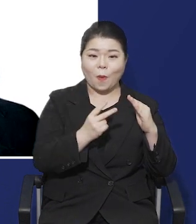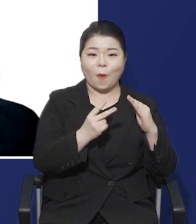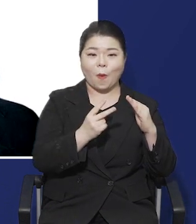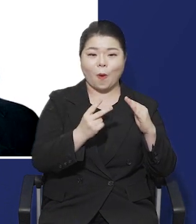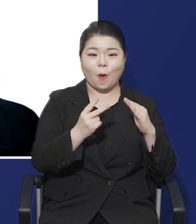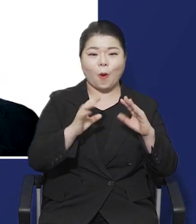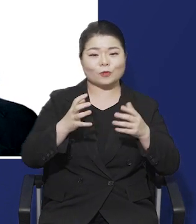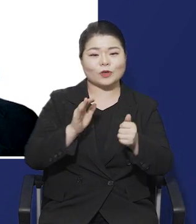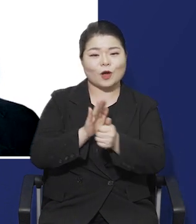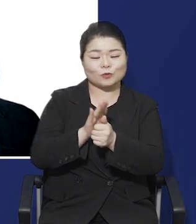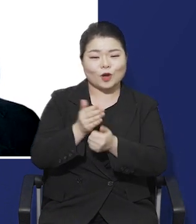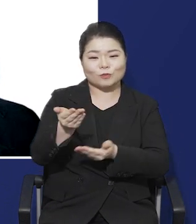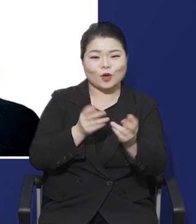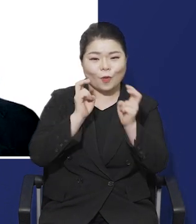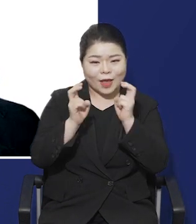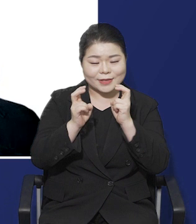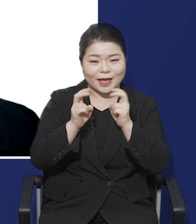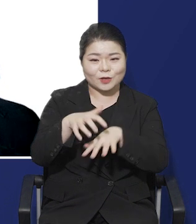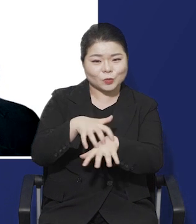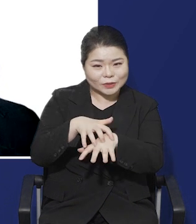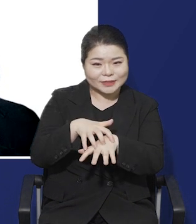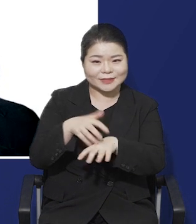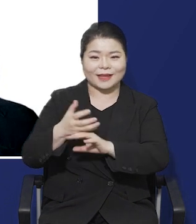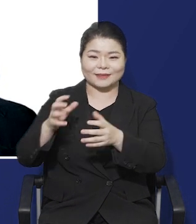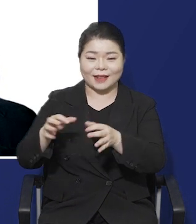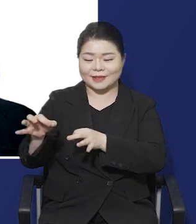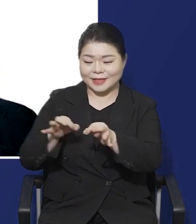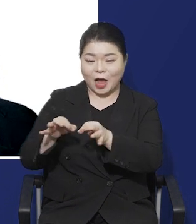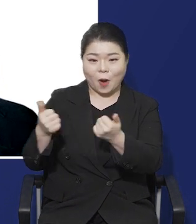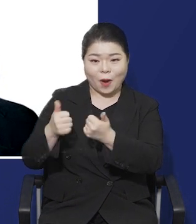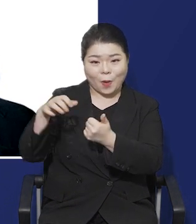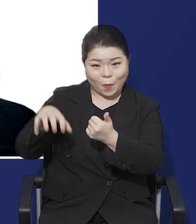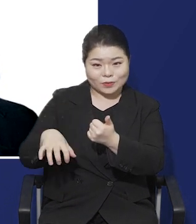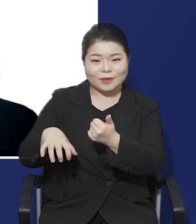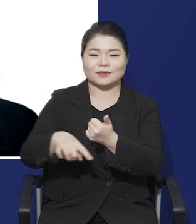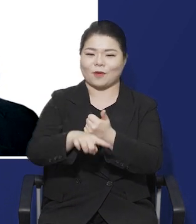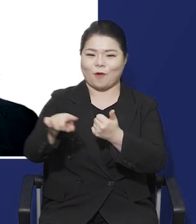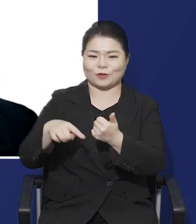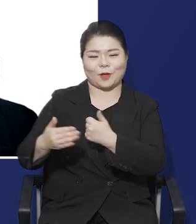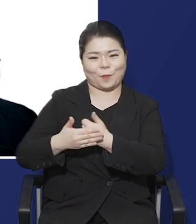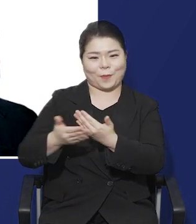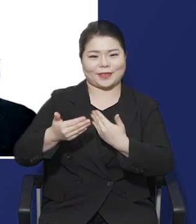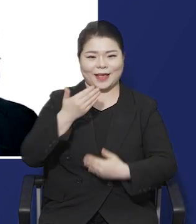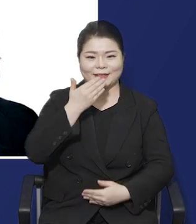어, 조직, 해외 상업소 등에서 그러한 협력을 할 수 있습니다.